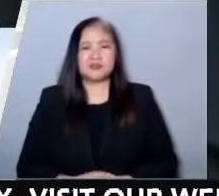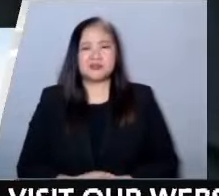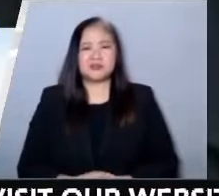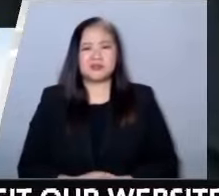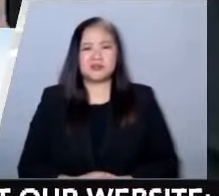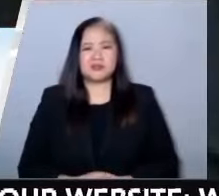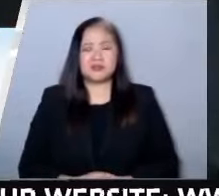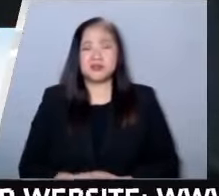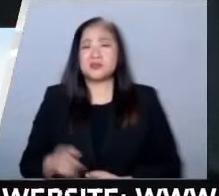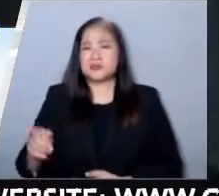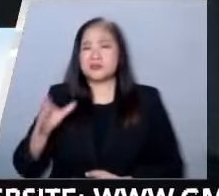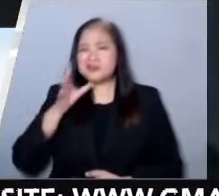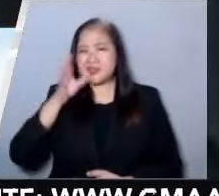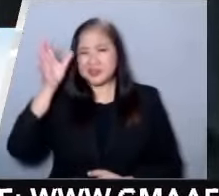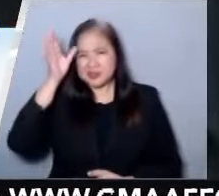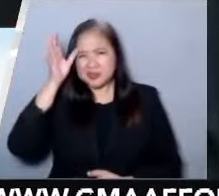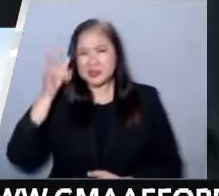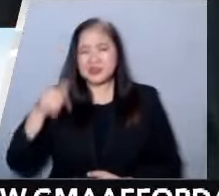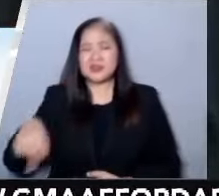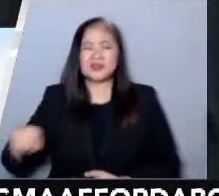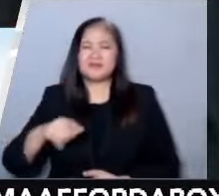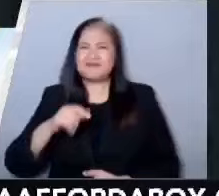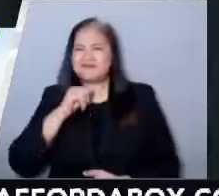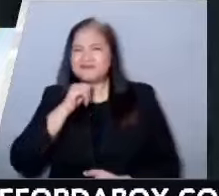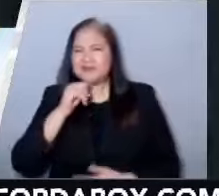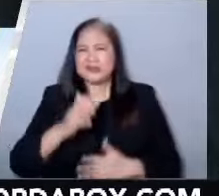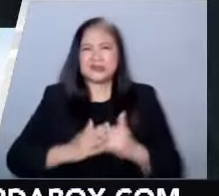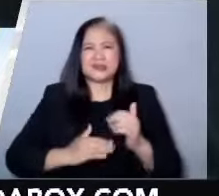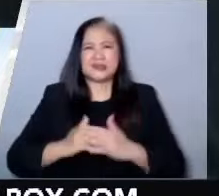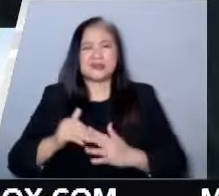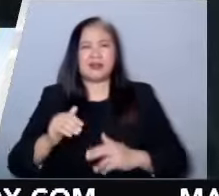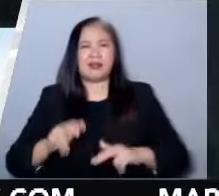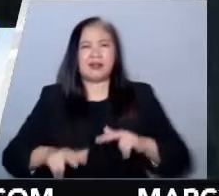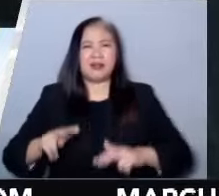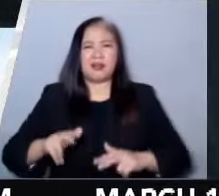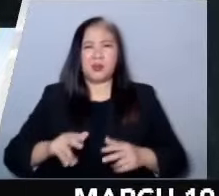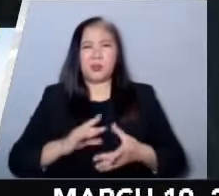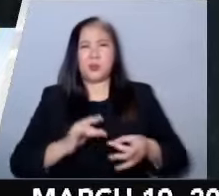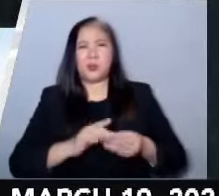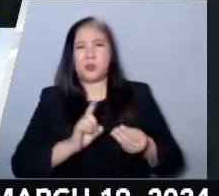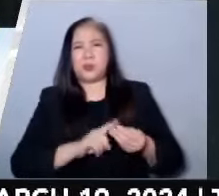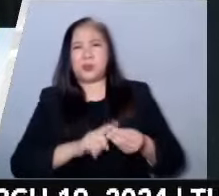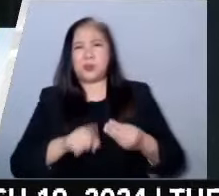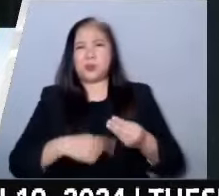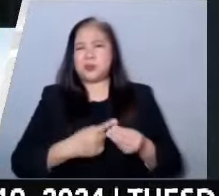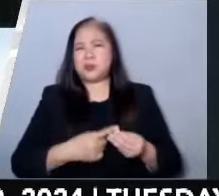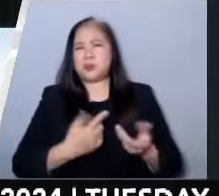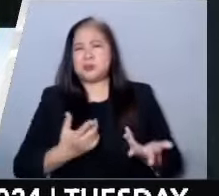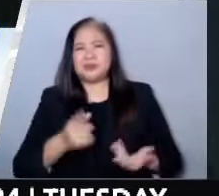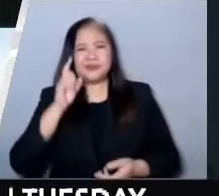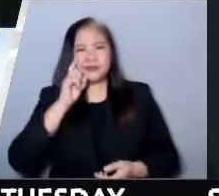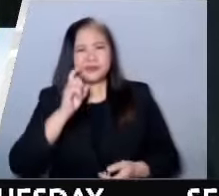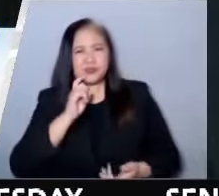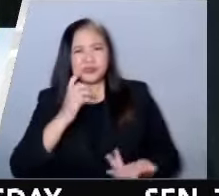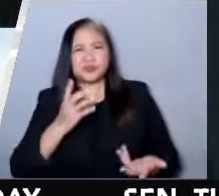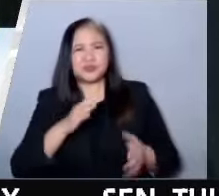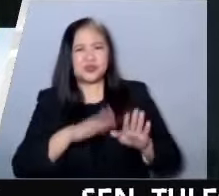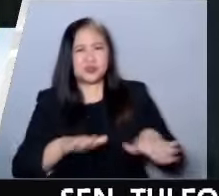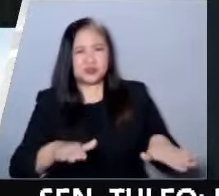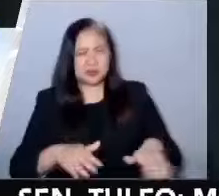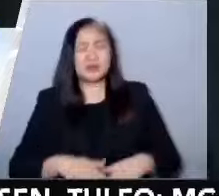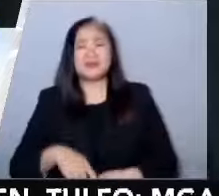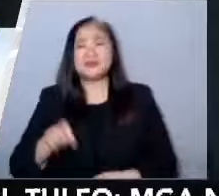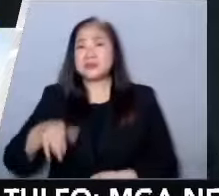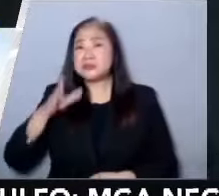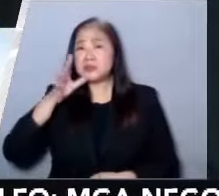no are not comfortable to talk about sexuality with their children so kailangan talaga i-prepare ang mga parents na you should be the